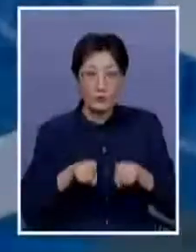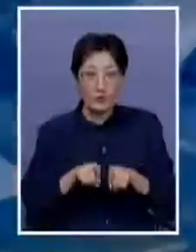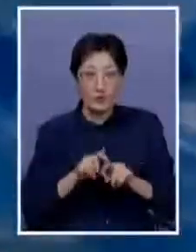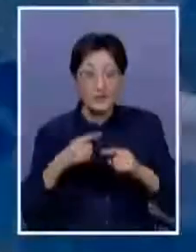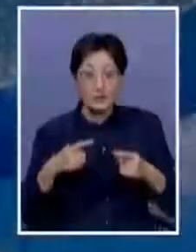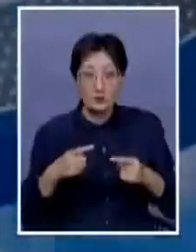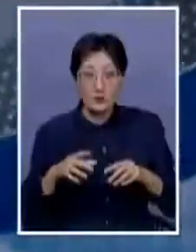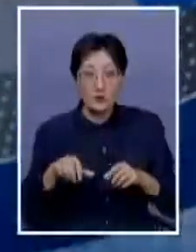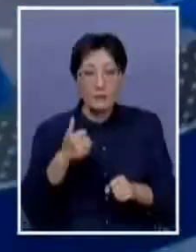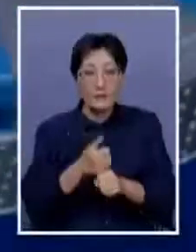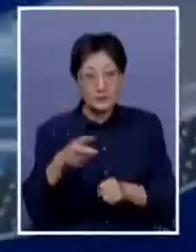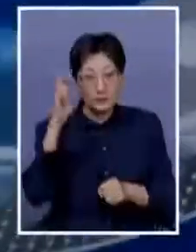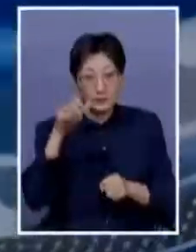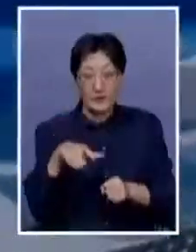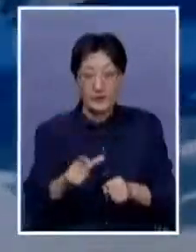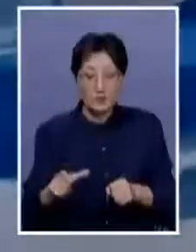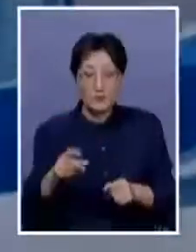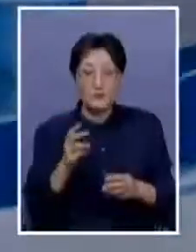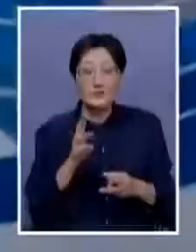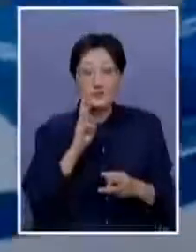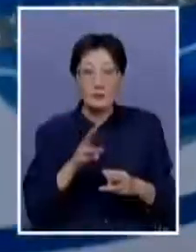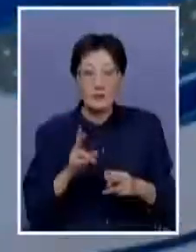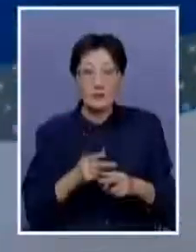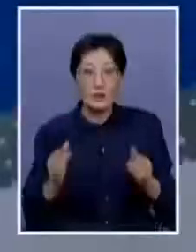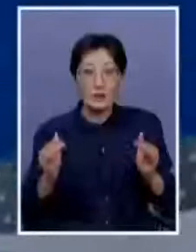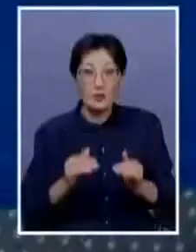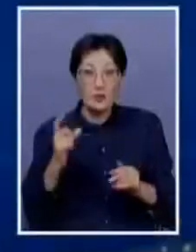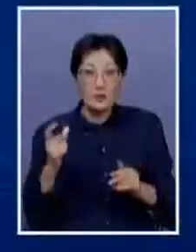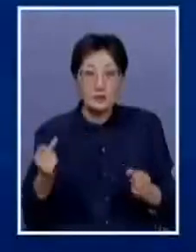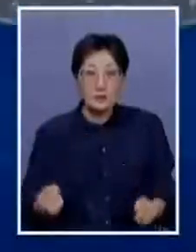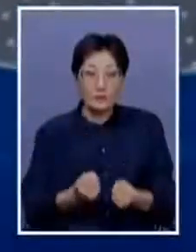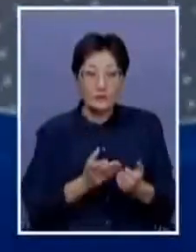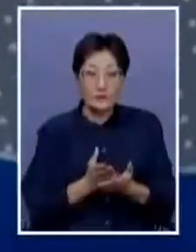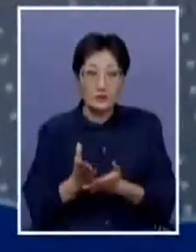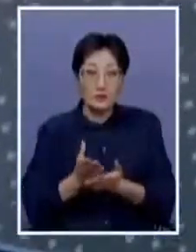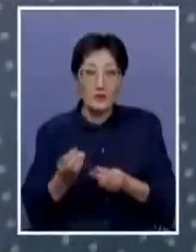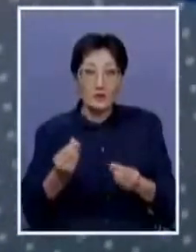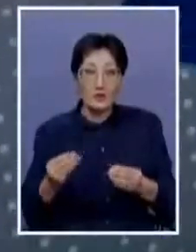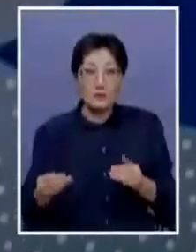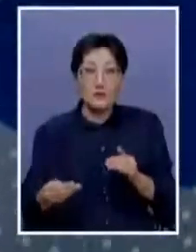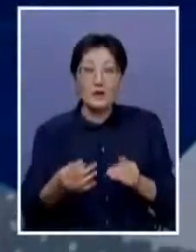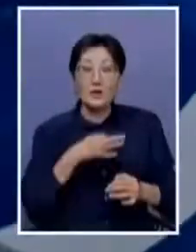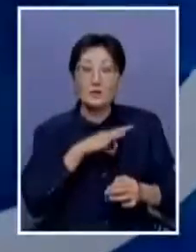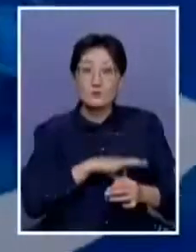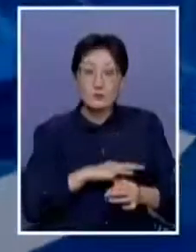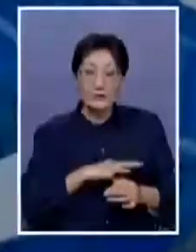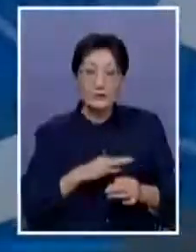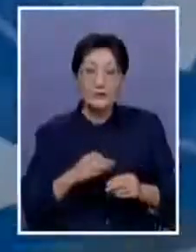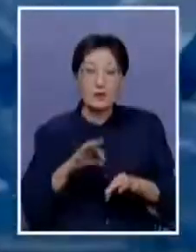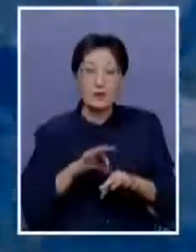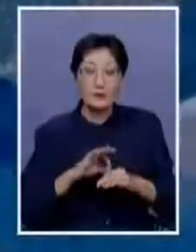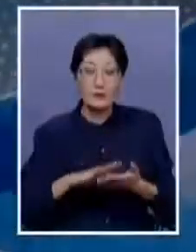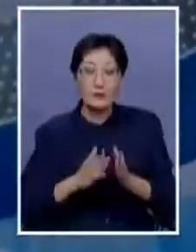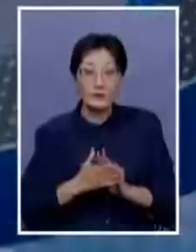берді. Мемлекет басшысы азаматтардың табысы азайып, экономиканы қолдауға бағытталған қаржыны жымқыру тәуекелі артқан пандемия